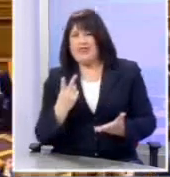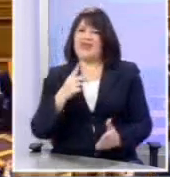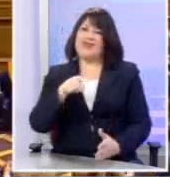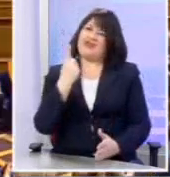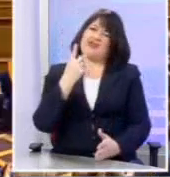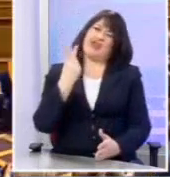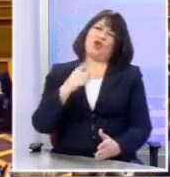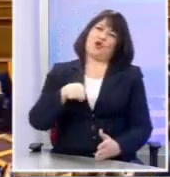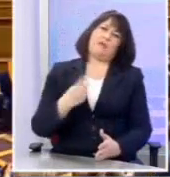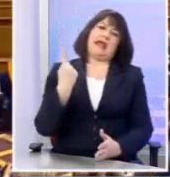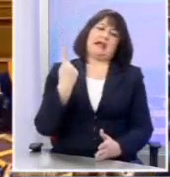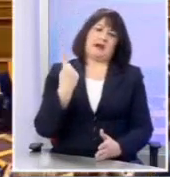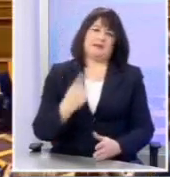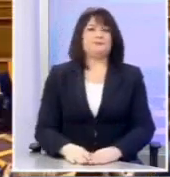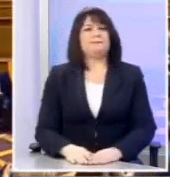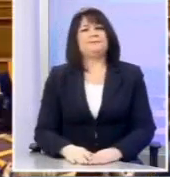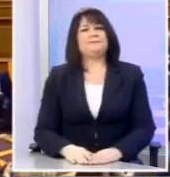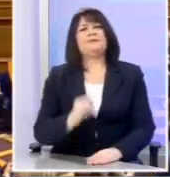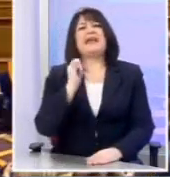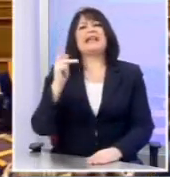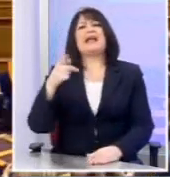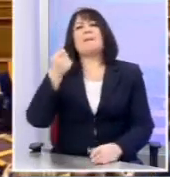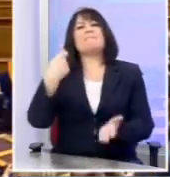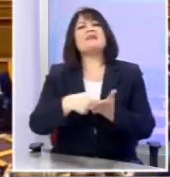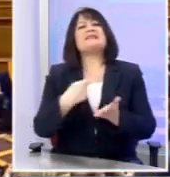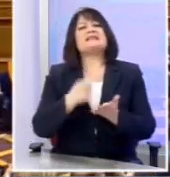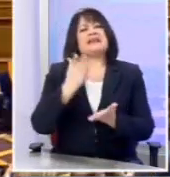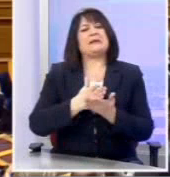Οι μισθοί των ασφαλισμένων στο ΙΚΑ έχουν μέση μείωση